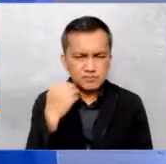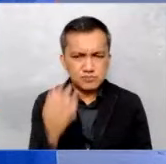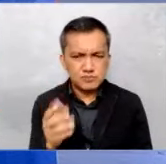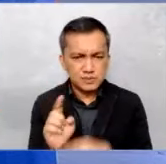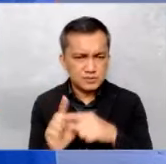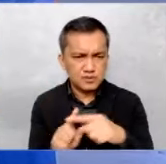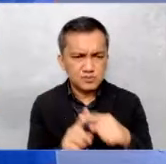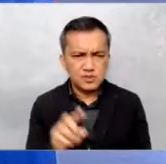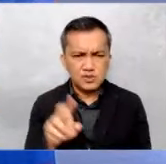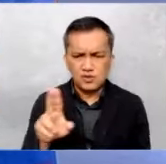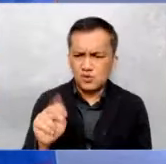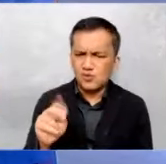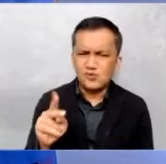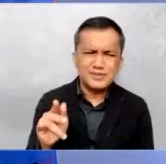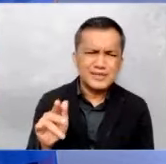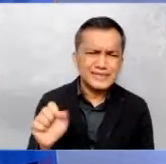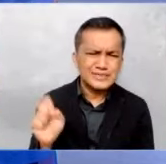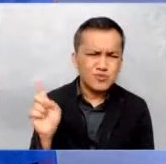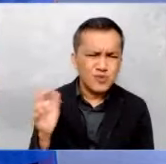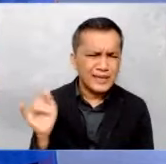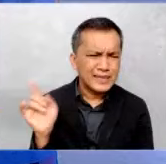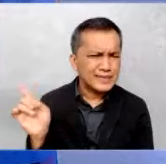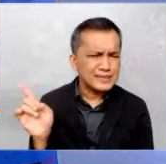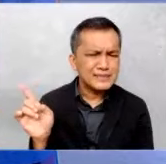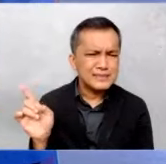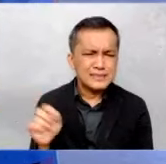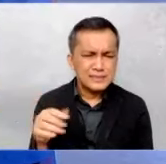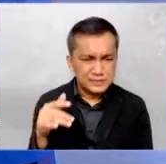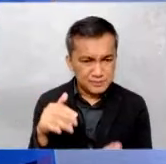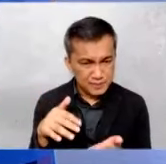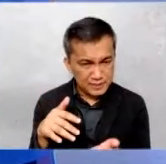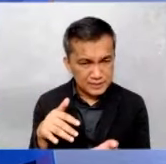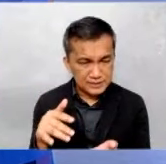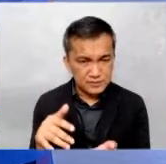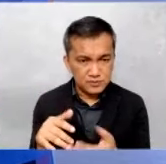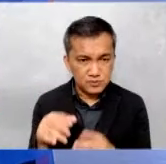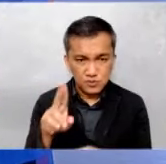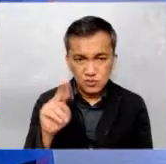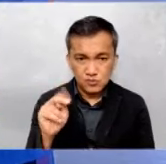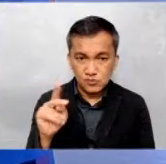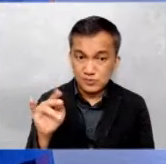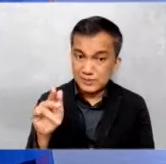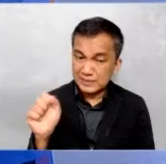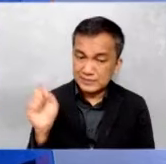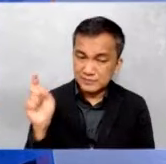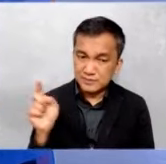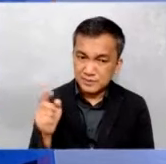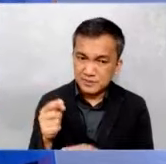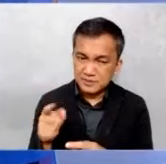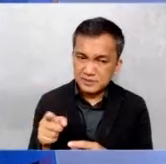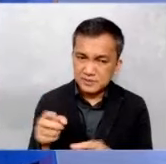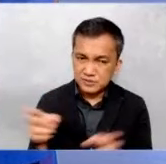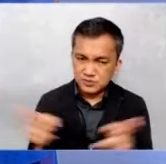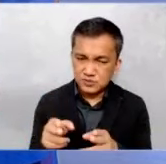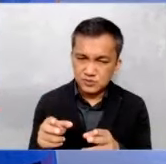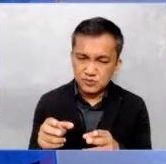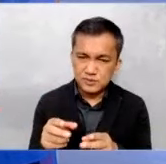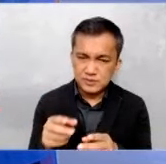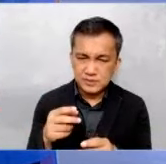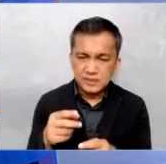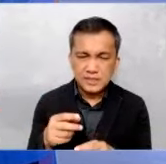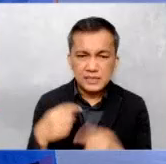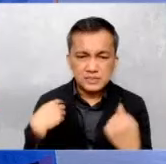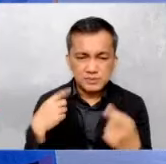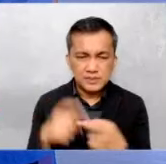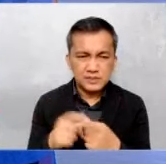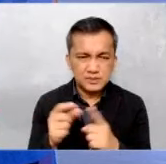na undas? Sa ilan pong pag-aaral, sinasabing itong katagang undas mula sa pinaikling Spanish term na Dia